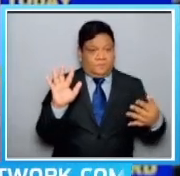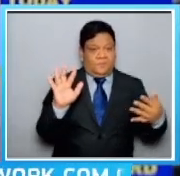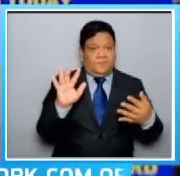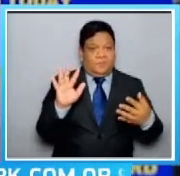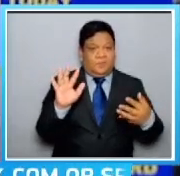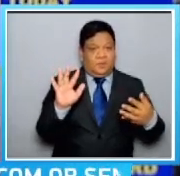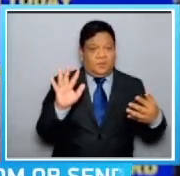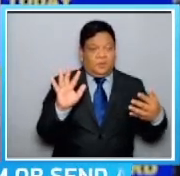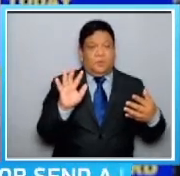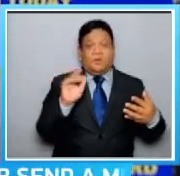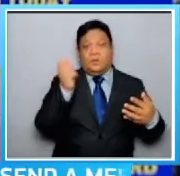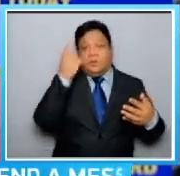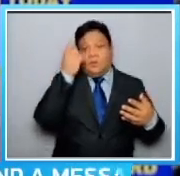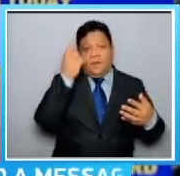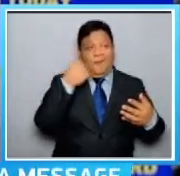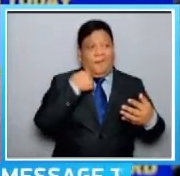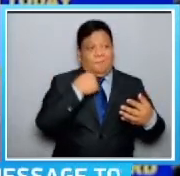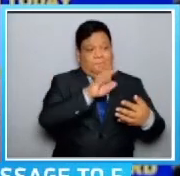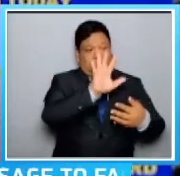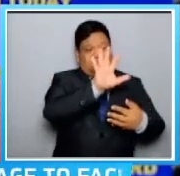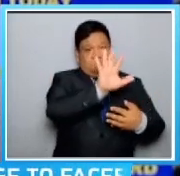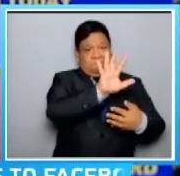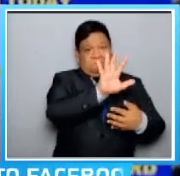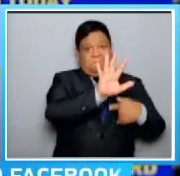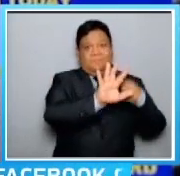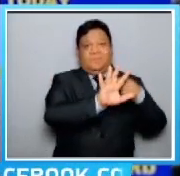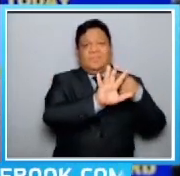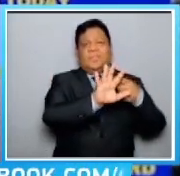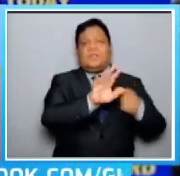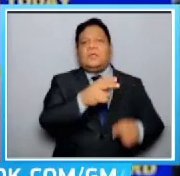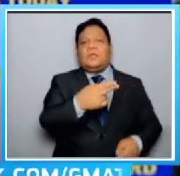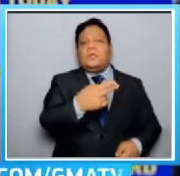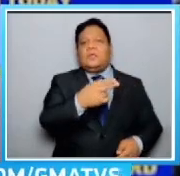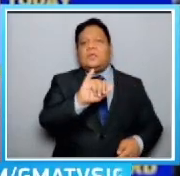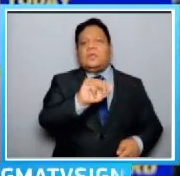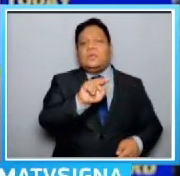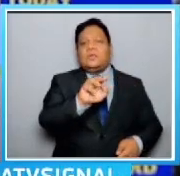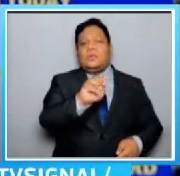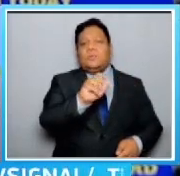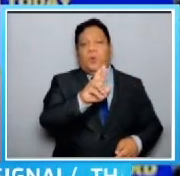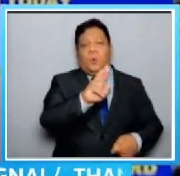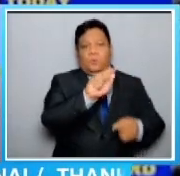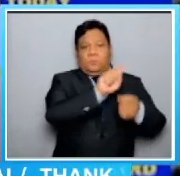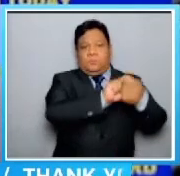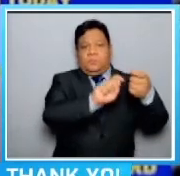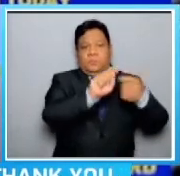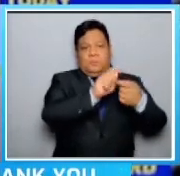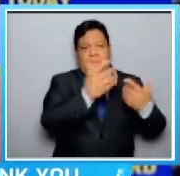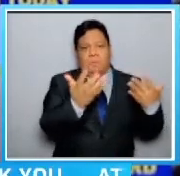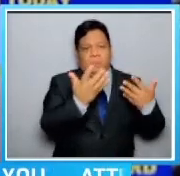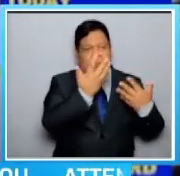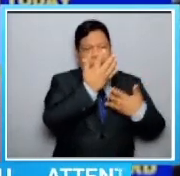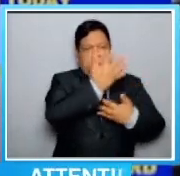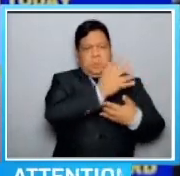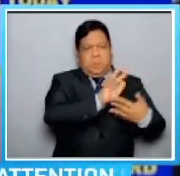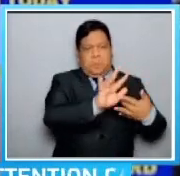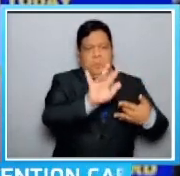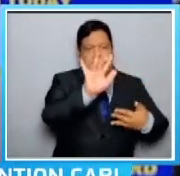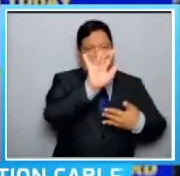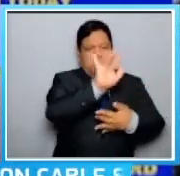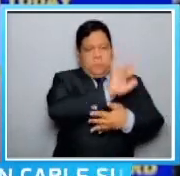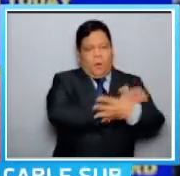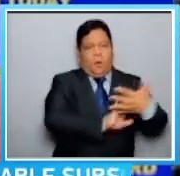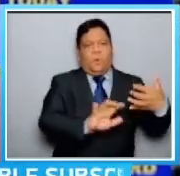sa maliit na distansya nitong dalawang bagyo ay possible na magkaroon ng binary o tropical cyclone binary interaction o